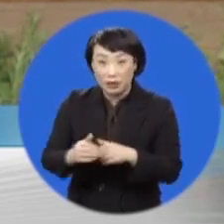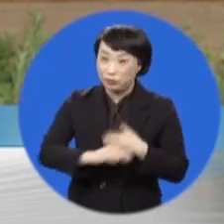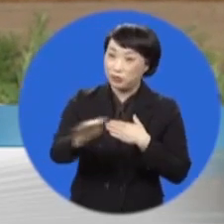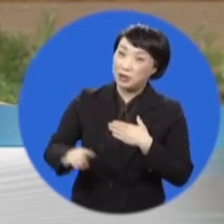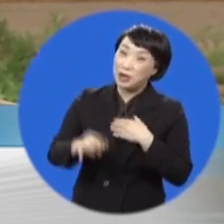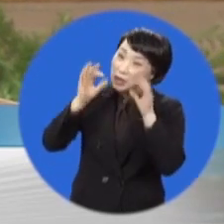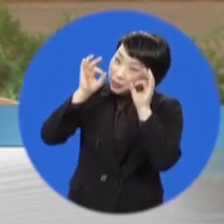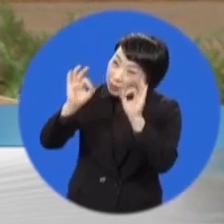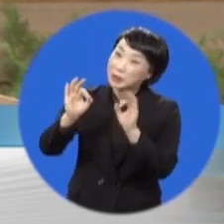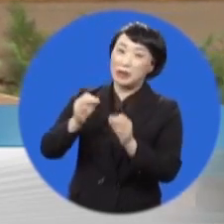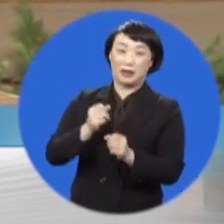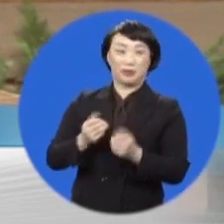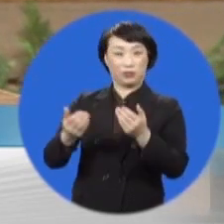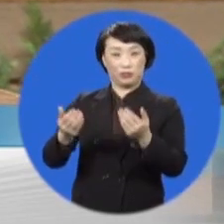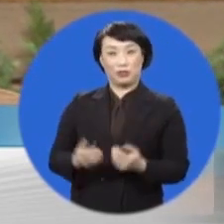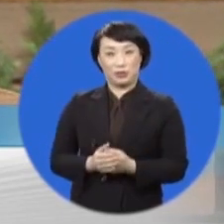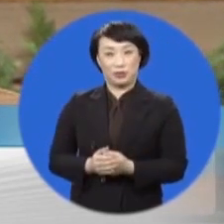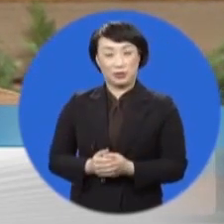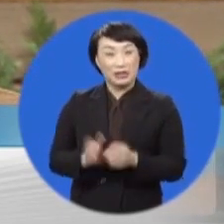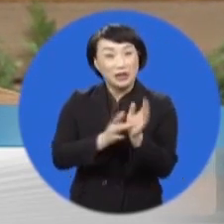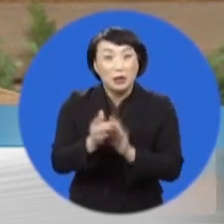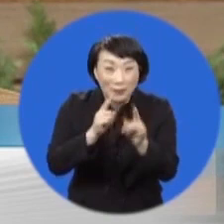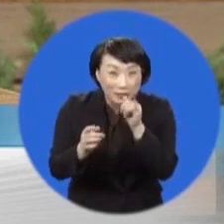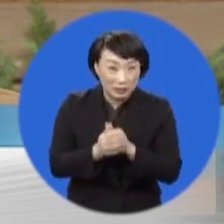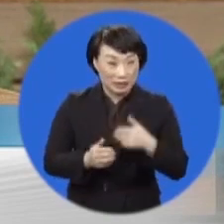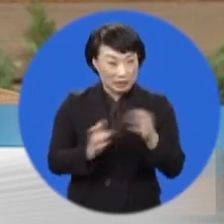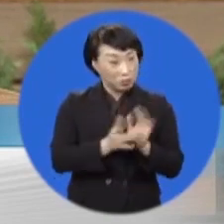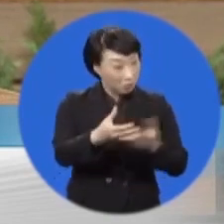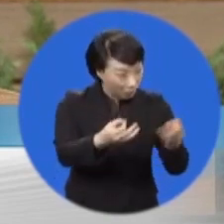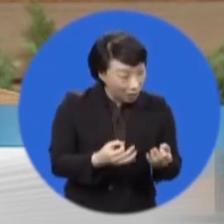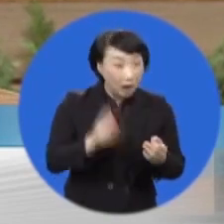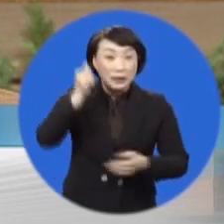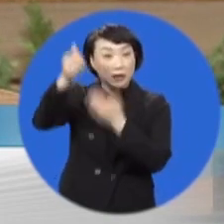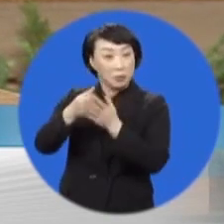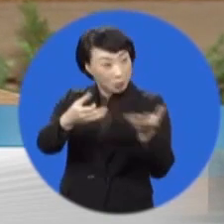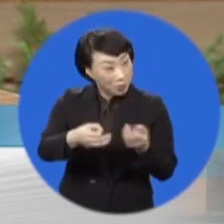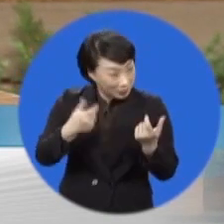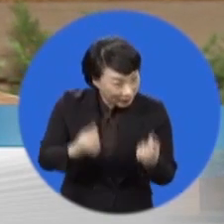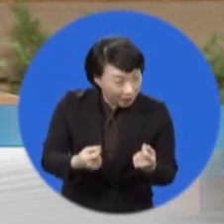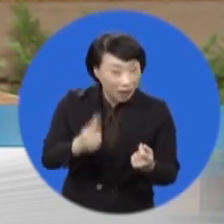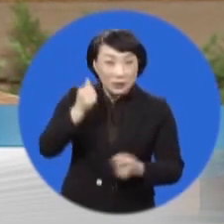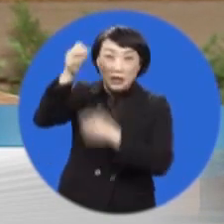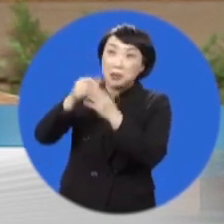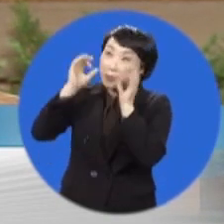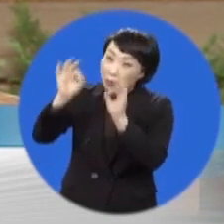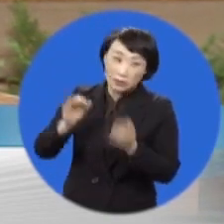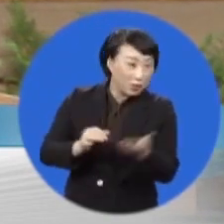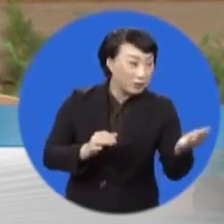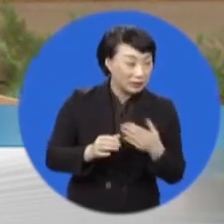하셨습니다 그래서 예 주님은 나름 혼자 하는 아버지를 보았고 아버지를 분이 않는 나를